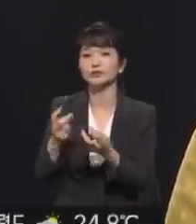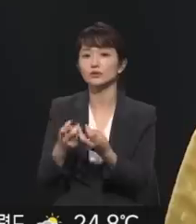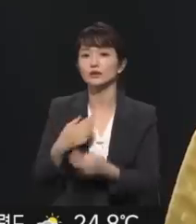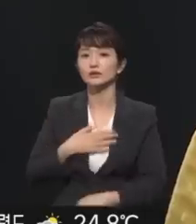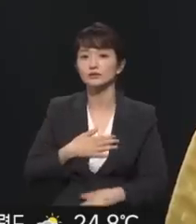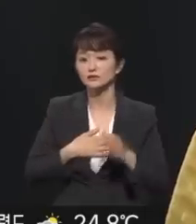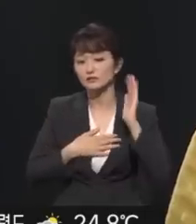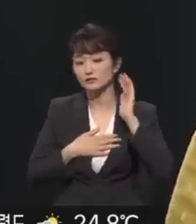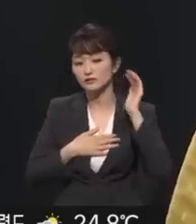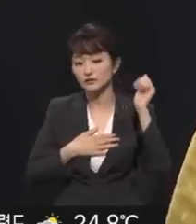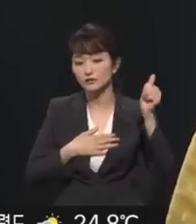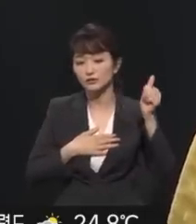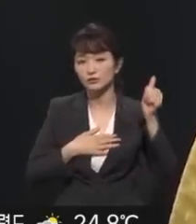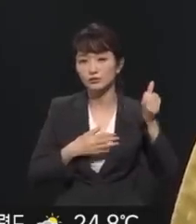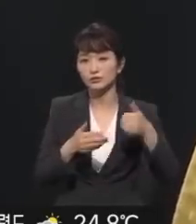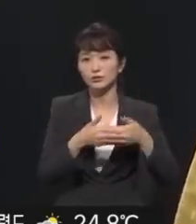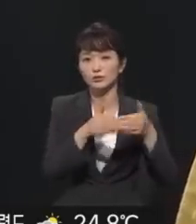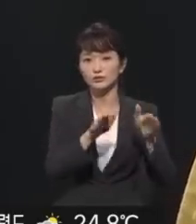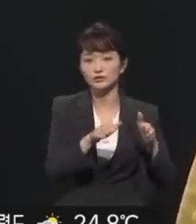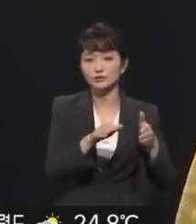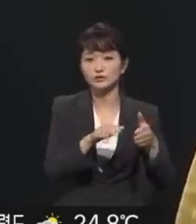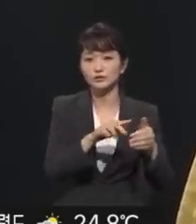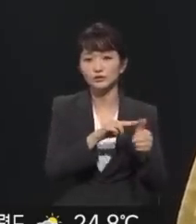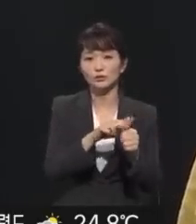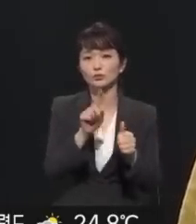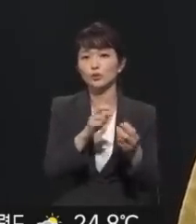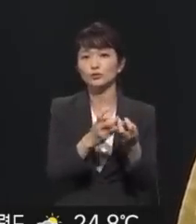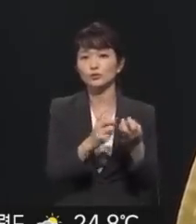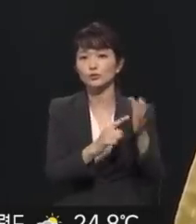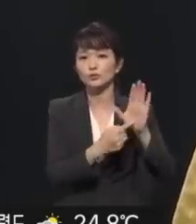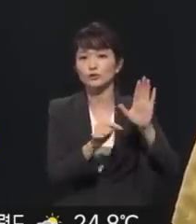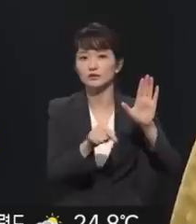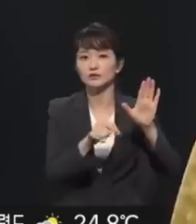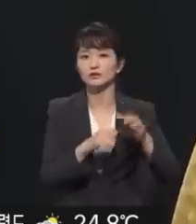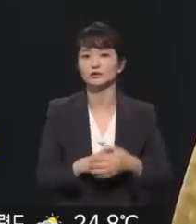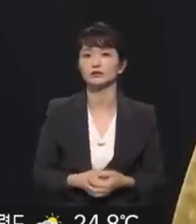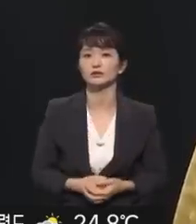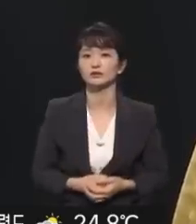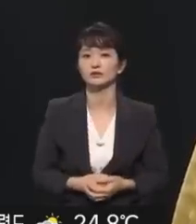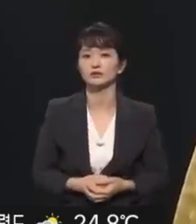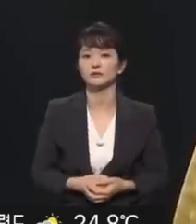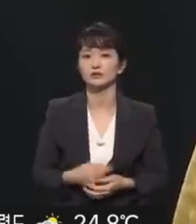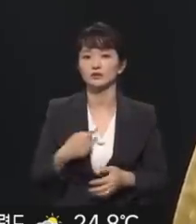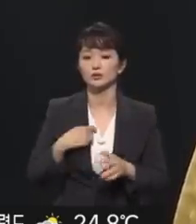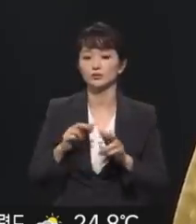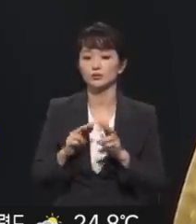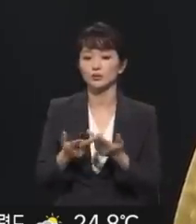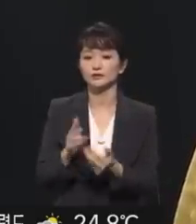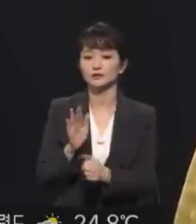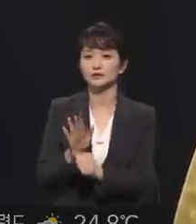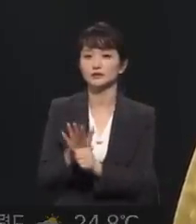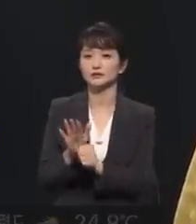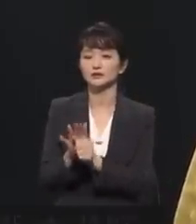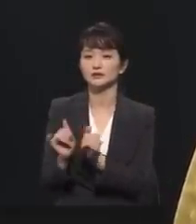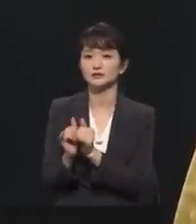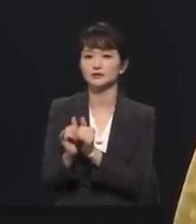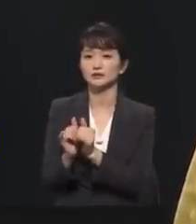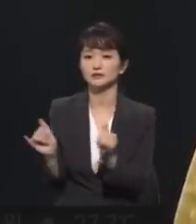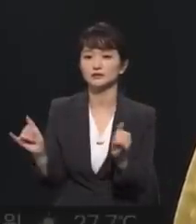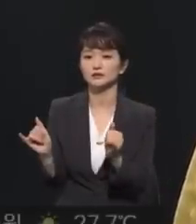정보를 어떻게 공유 하길래 이 김재원 의원 이같이 함께하는 팬 털 그 본인 의 단톡방 에보니 지지자들과 함께 한 잔 쪽방에